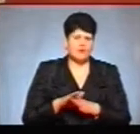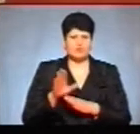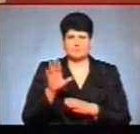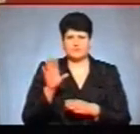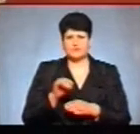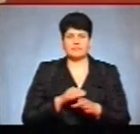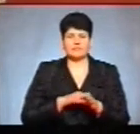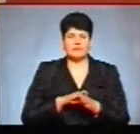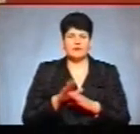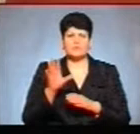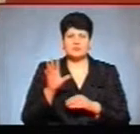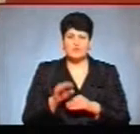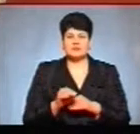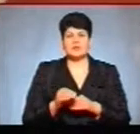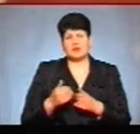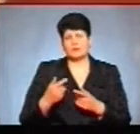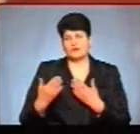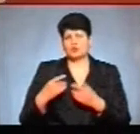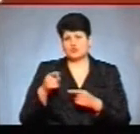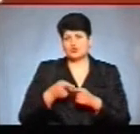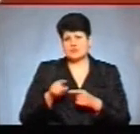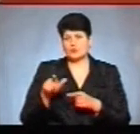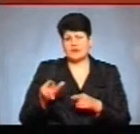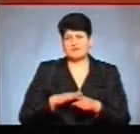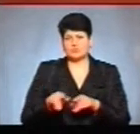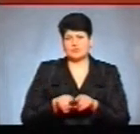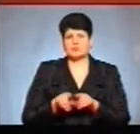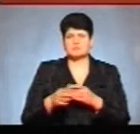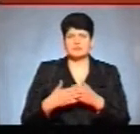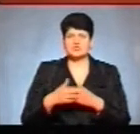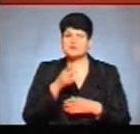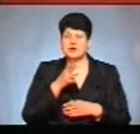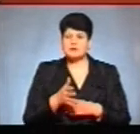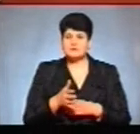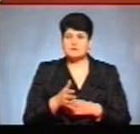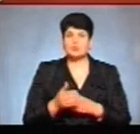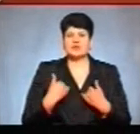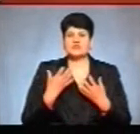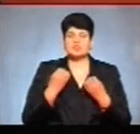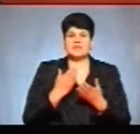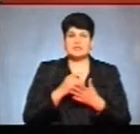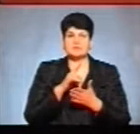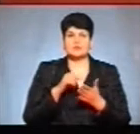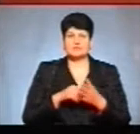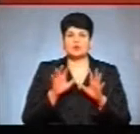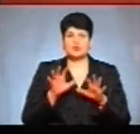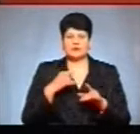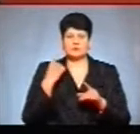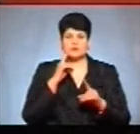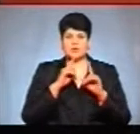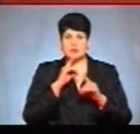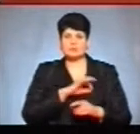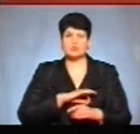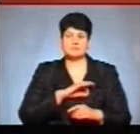по відношенню до цих людей теж виконує найближчим часом. Зрозуміло. У нас ще є запитання від голови обласної ради профспілок